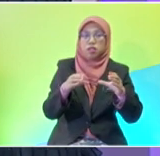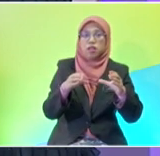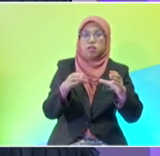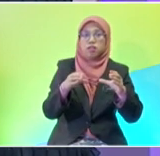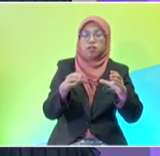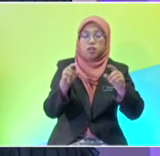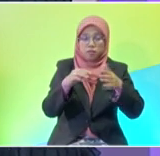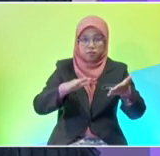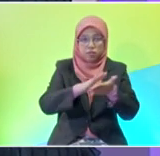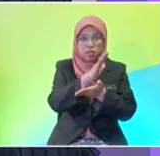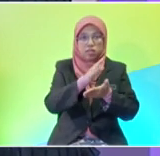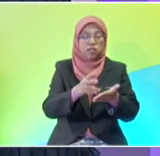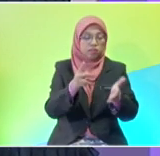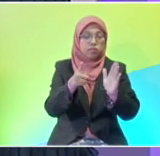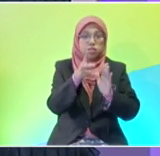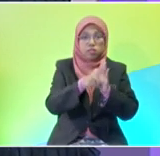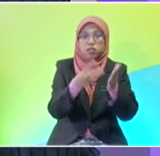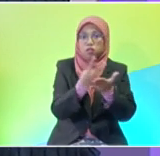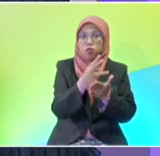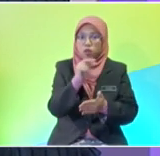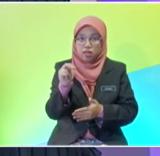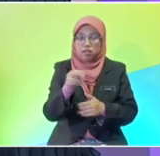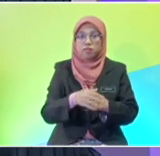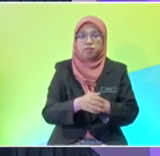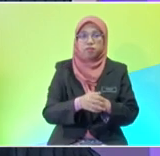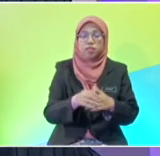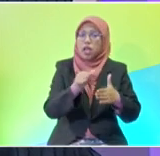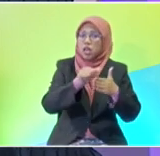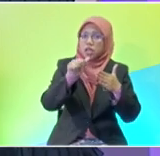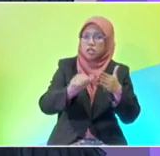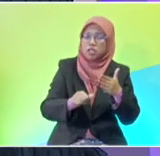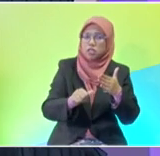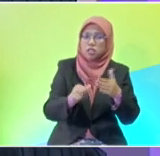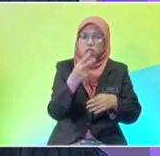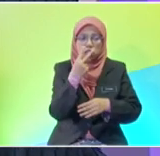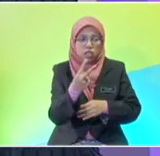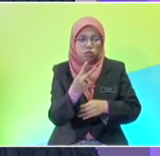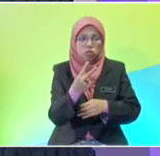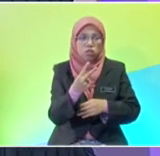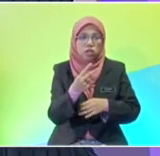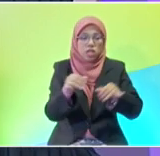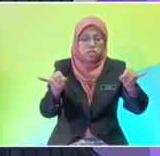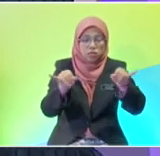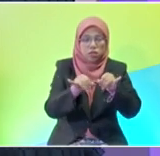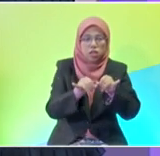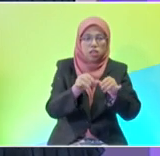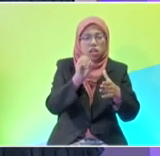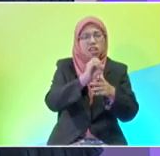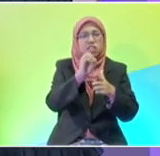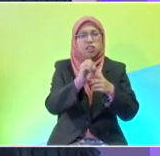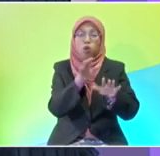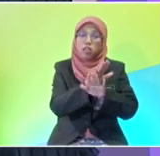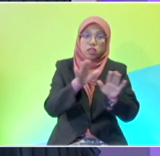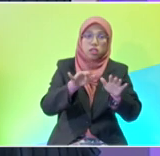kedudukan keuangan di akhir ini kita akan dapati seimbang atau tidak seimbang tetapi